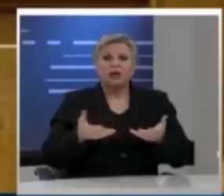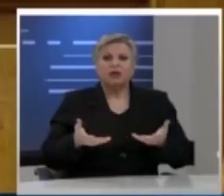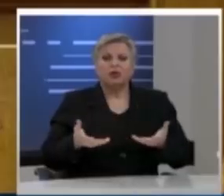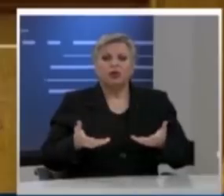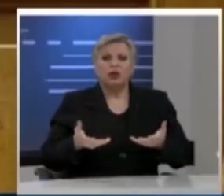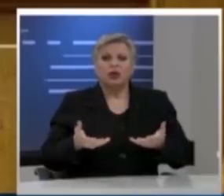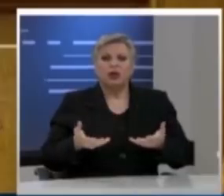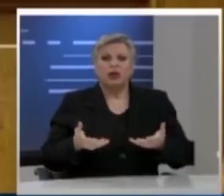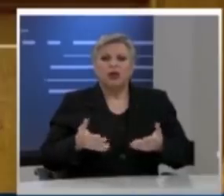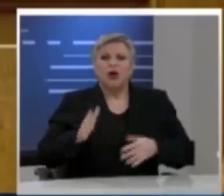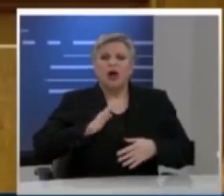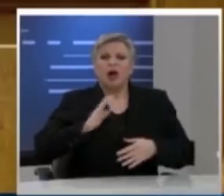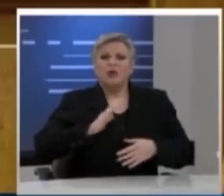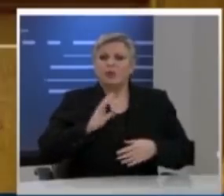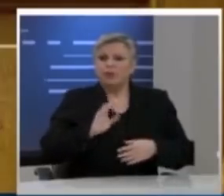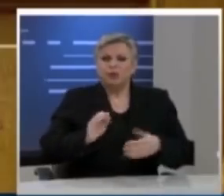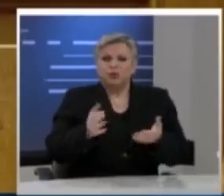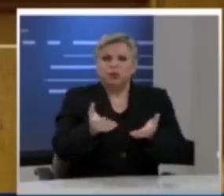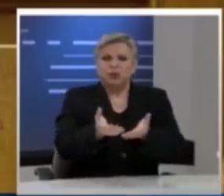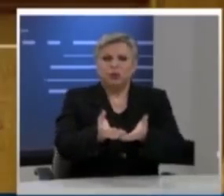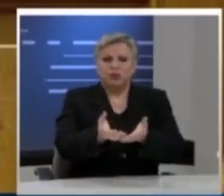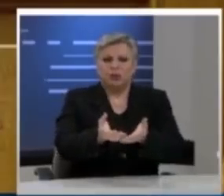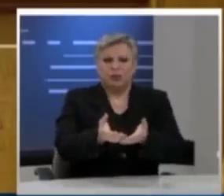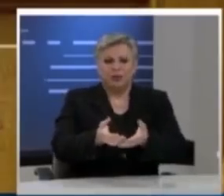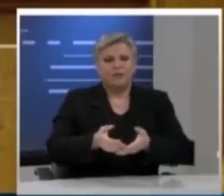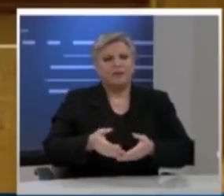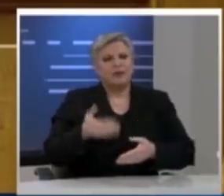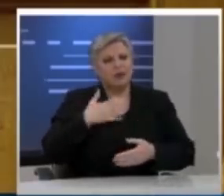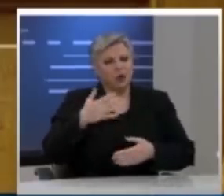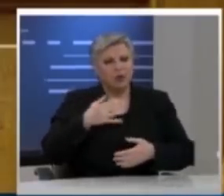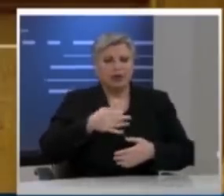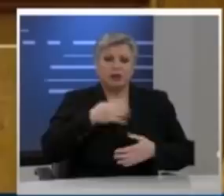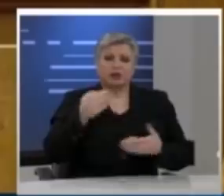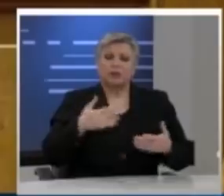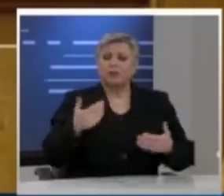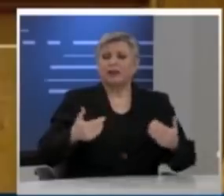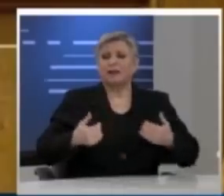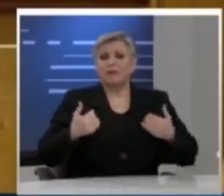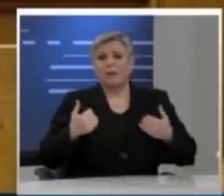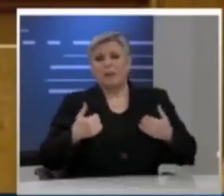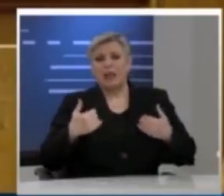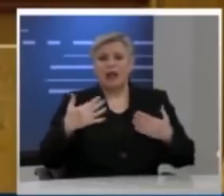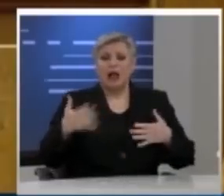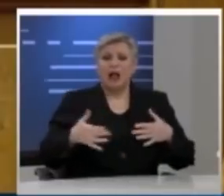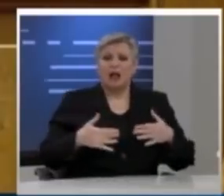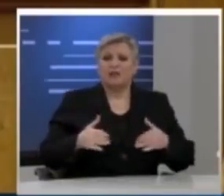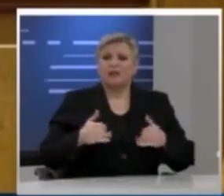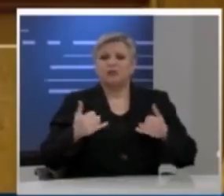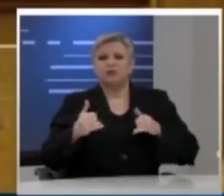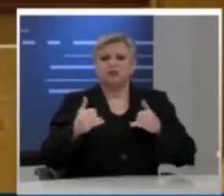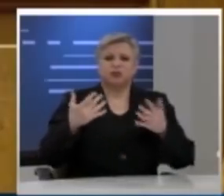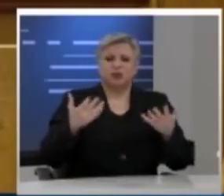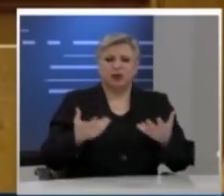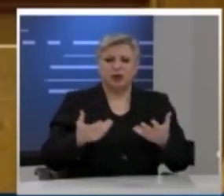το κάνω πιο λιανά επειδή κάποιοι ίσως νέοι γιάπης είτε στην κυβέρνησή σας ή πιθανόν και σε άλλα